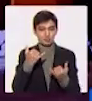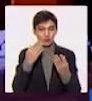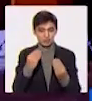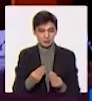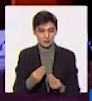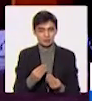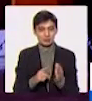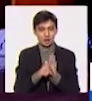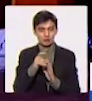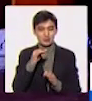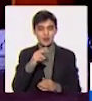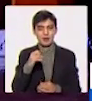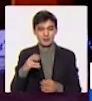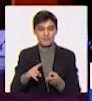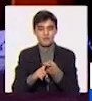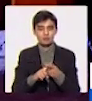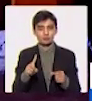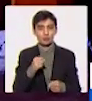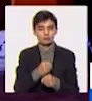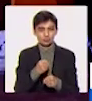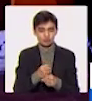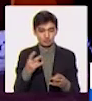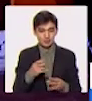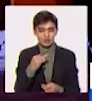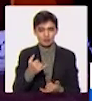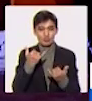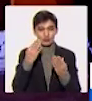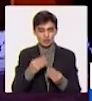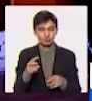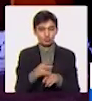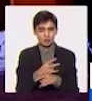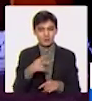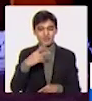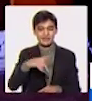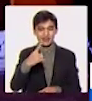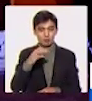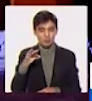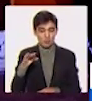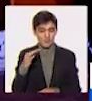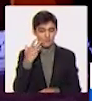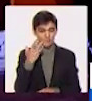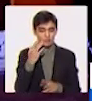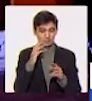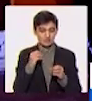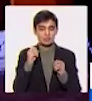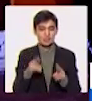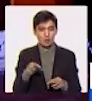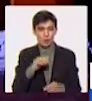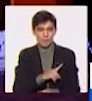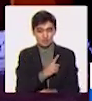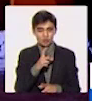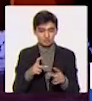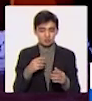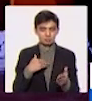Бүгіннен бастап коронавирус не істеу керек? Бүгіннен бастап күн сайын кешкі сағат 21:00-де біз осы сауалға арнайы мамандармен бірге